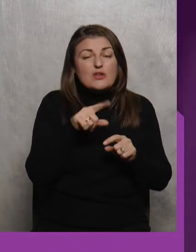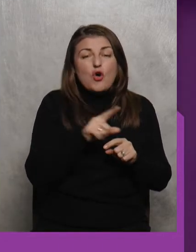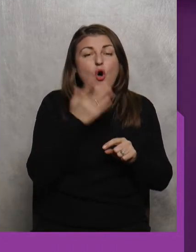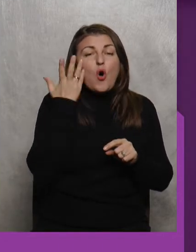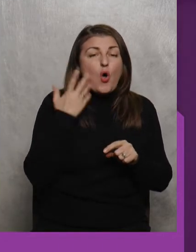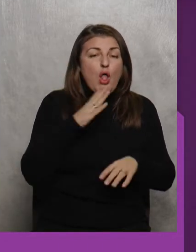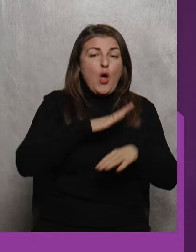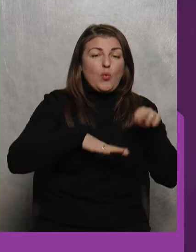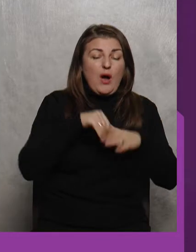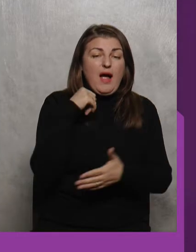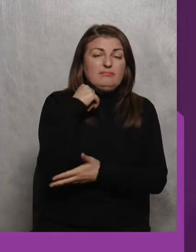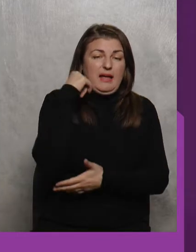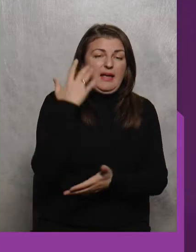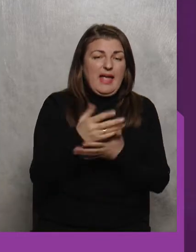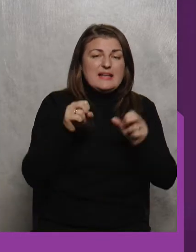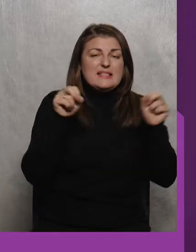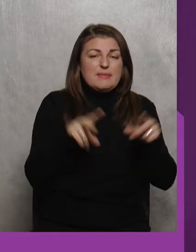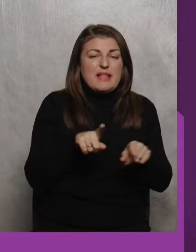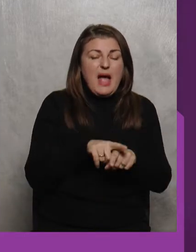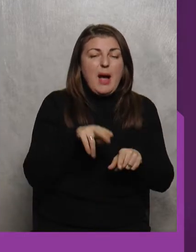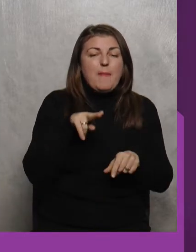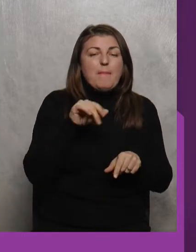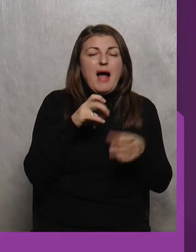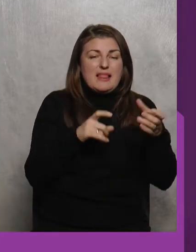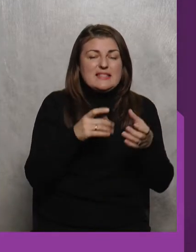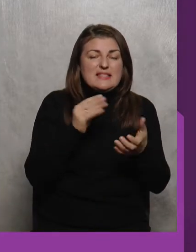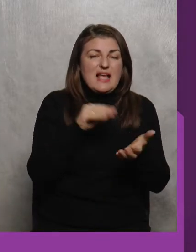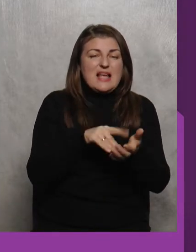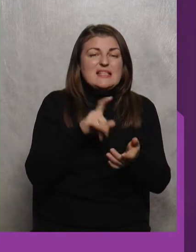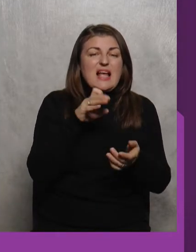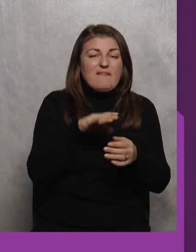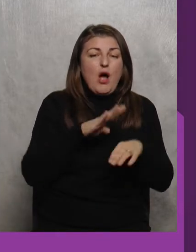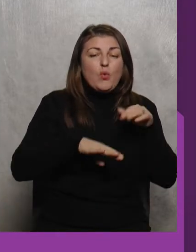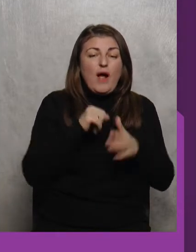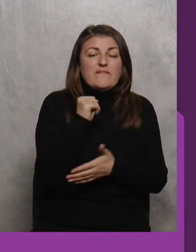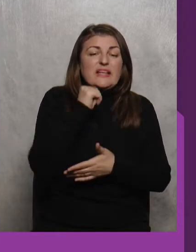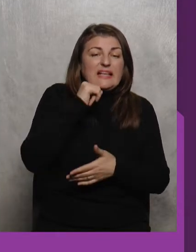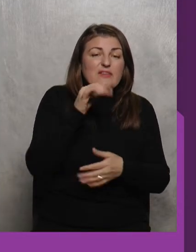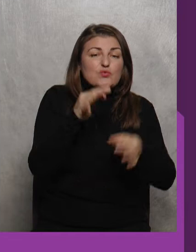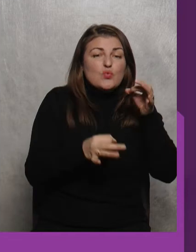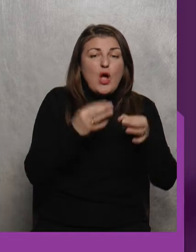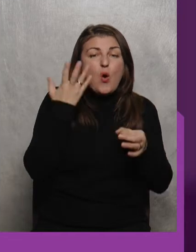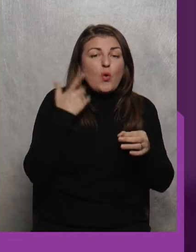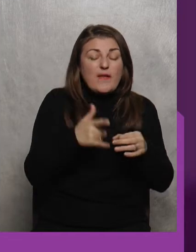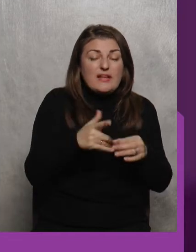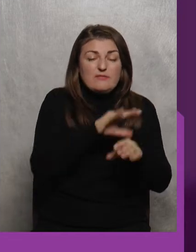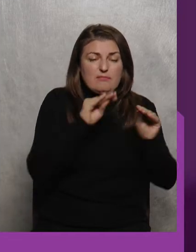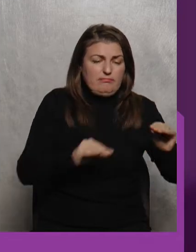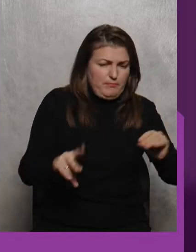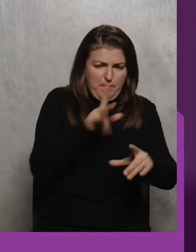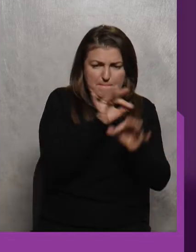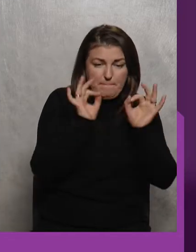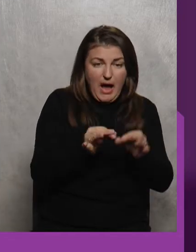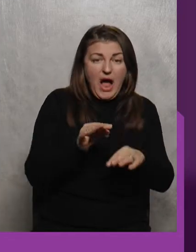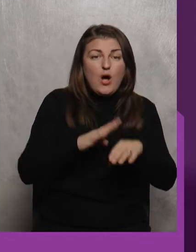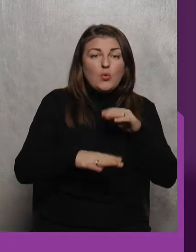коли відривається рука, спеціально палець ставиться на захват, і відрив руки судді, коли він виставить все правильно, відрив